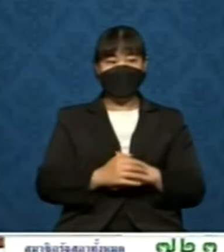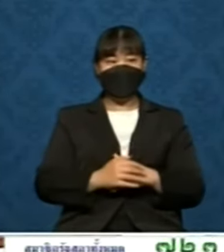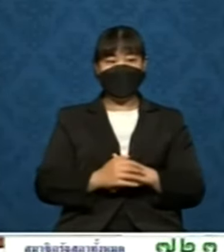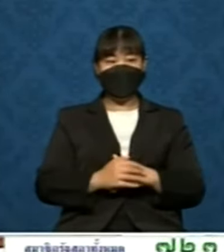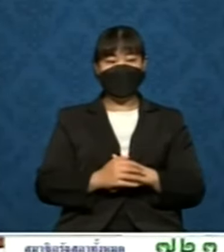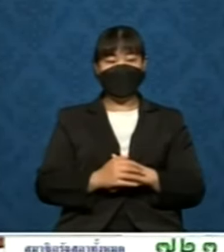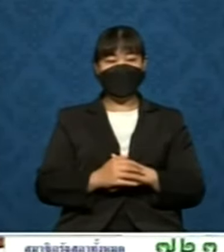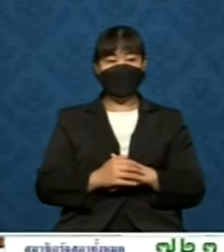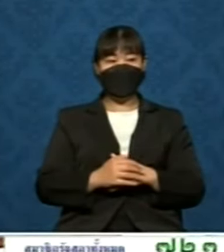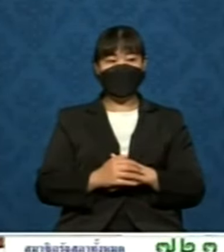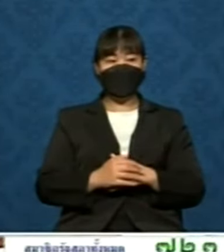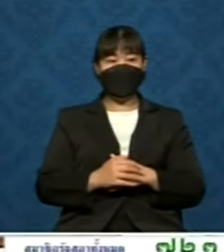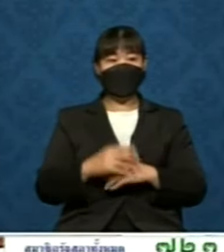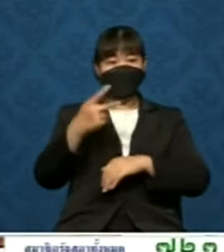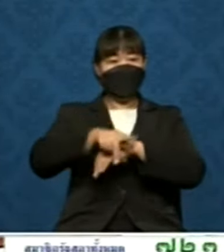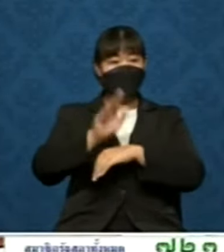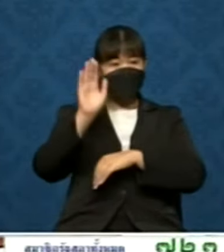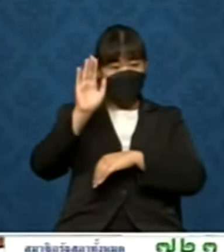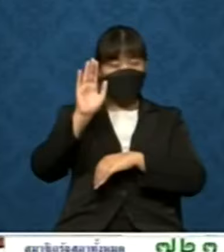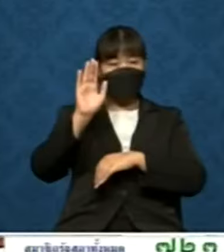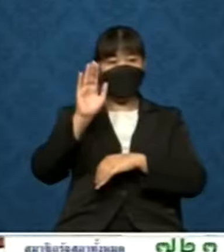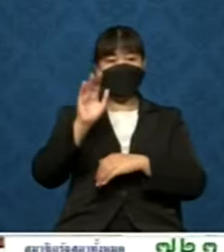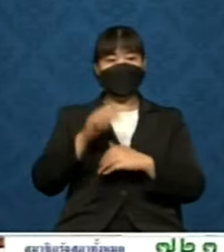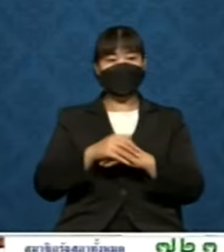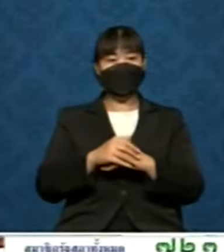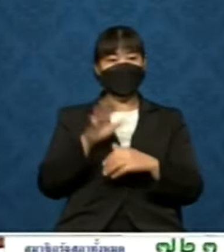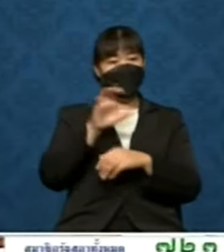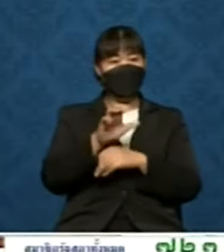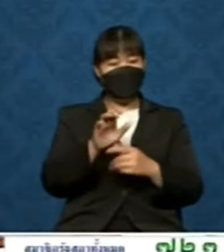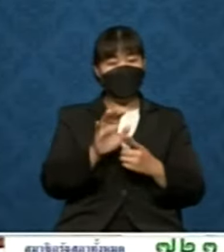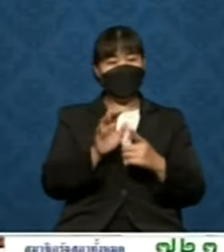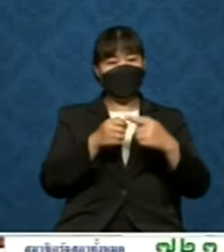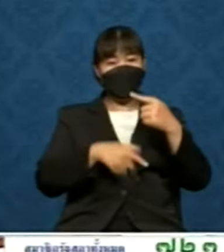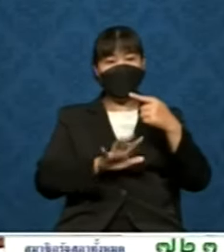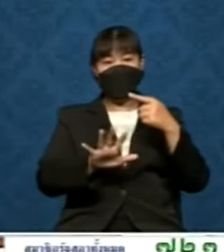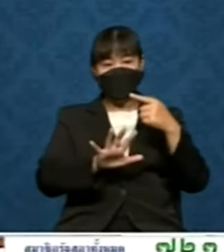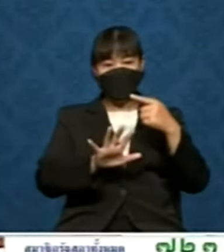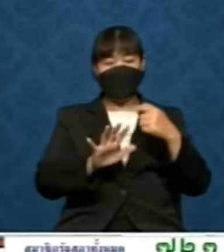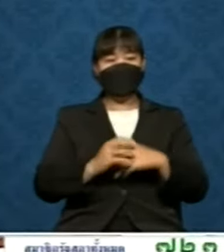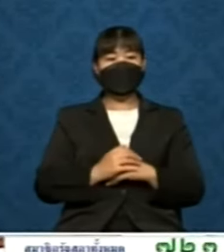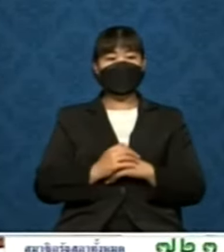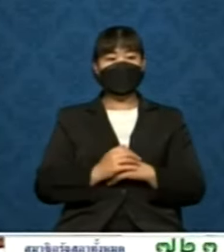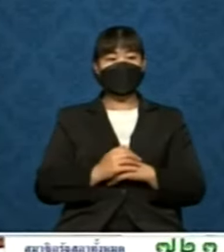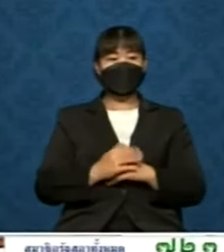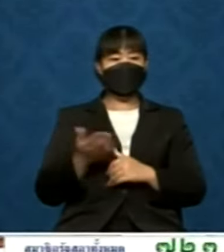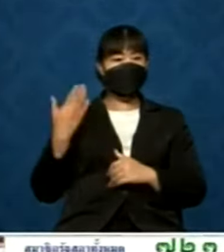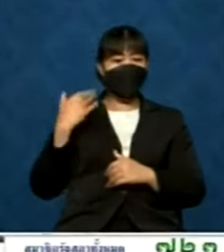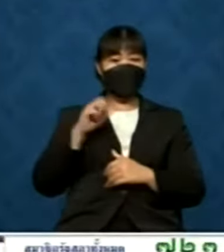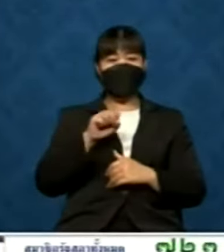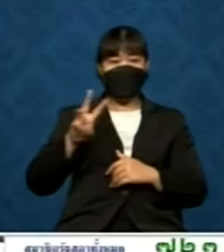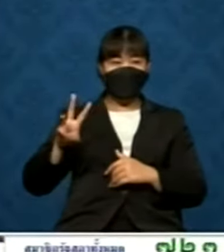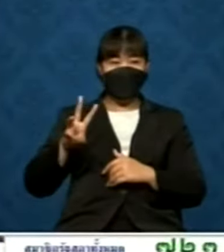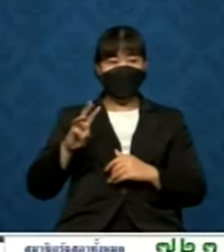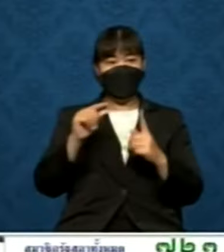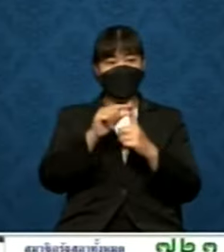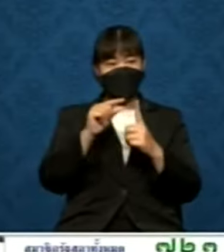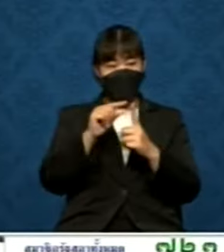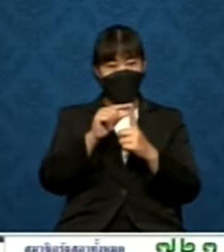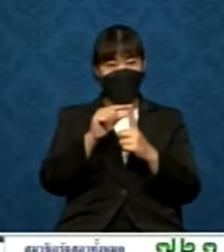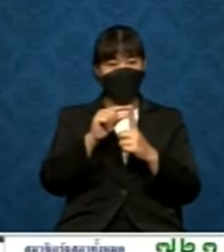องประท้วงครับ ต้องประท้วงครับท่านประธานเมื่อกี้เนี่ยท่านสวนะครับใช้คำได้รุนแรงมากในละคุณแผ่น